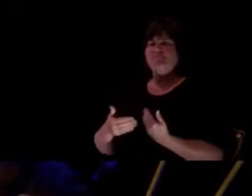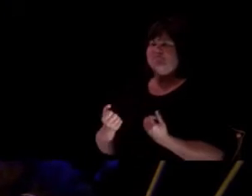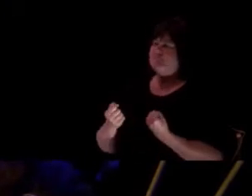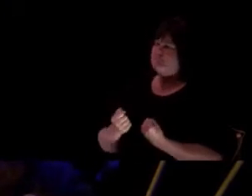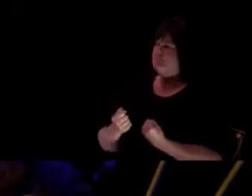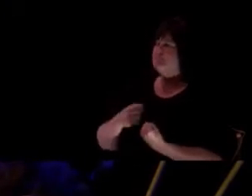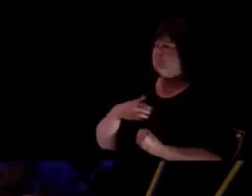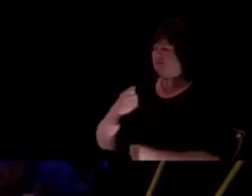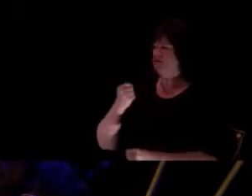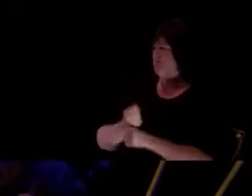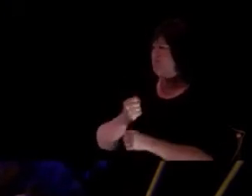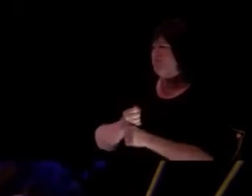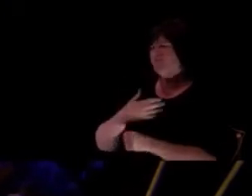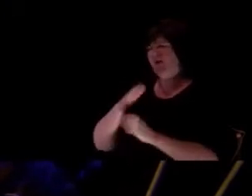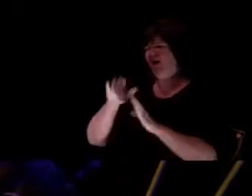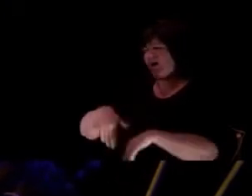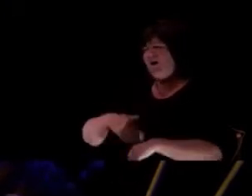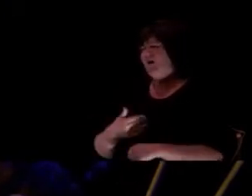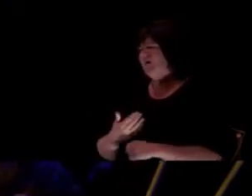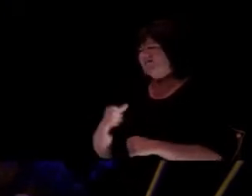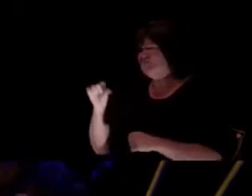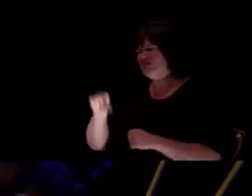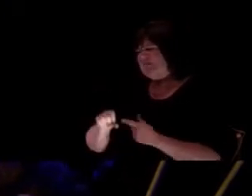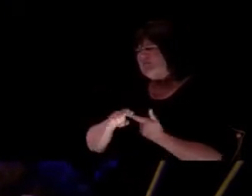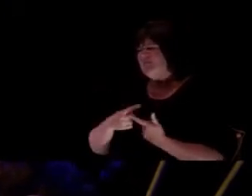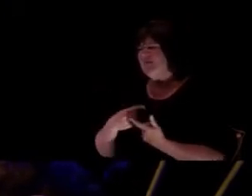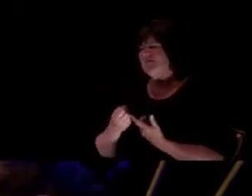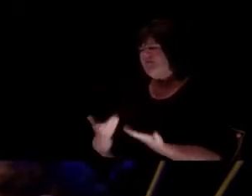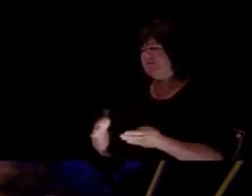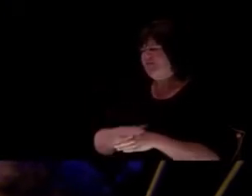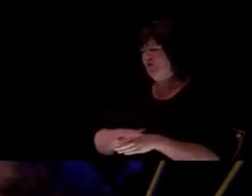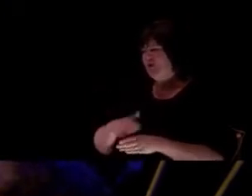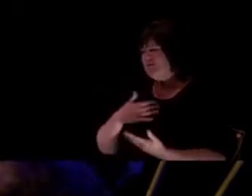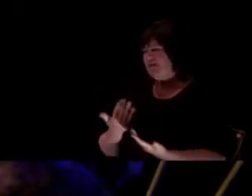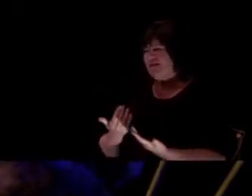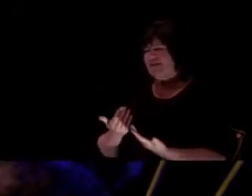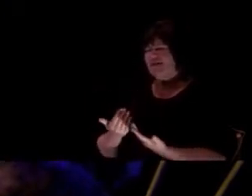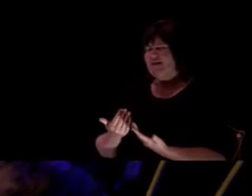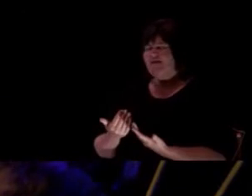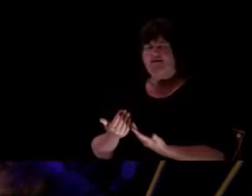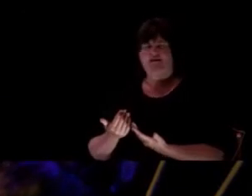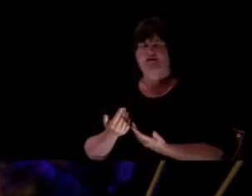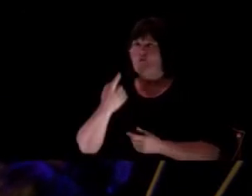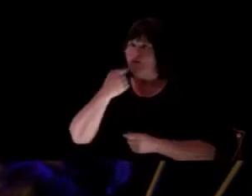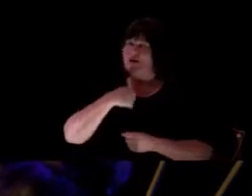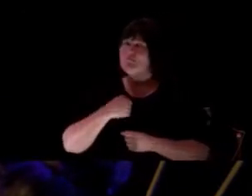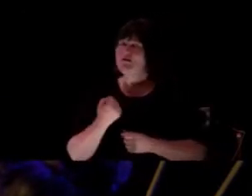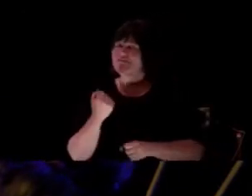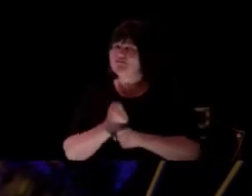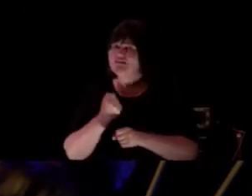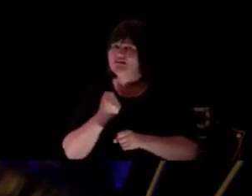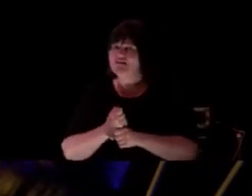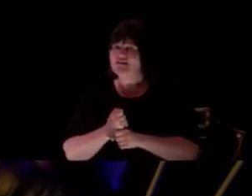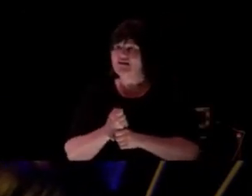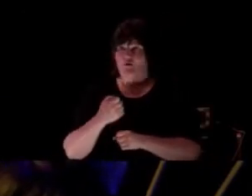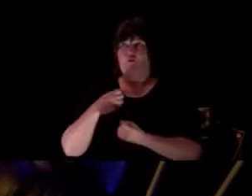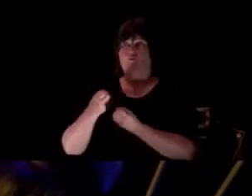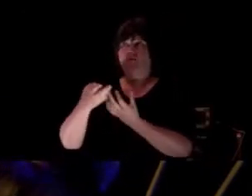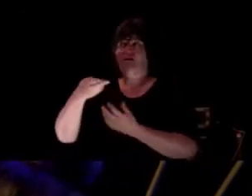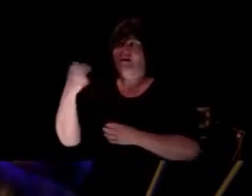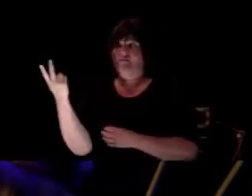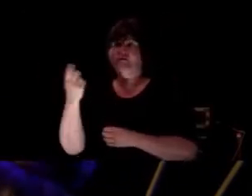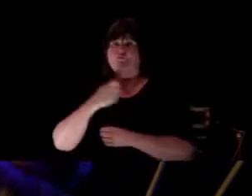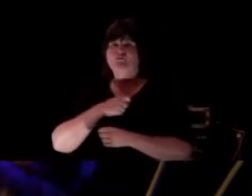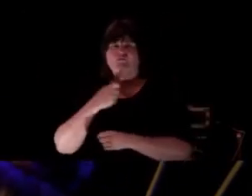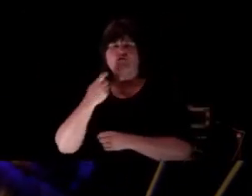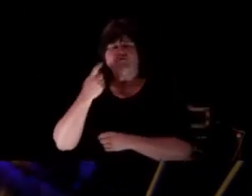si at så kjipt, men uten å vise følelser, for da viser jeg at jeg ikke blir belastet. Og det mener jeg, og veldig mange andre prøver at det